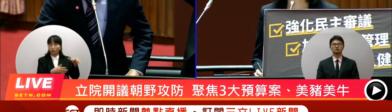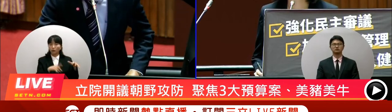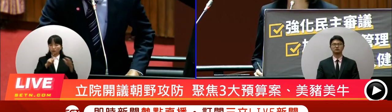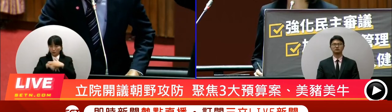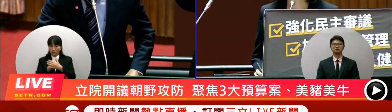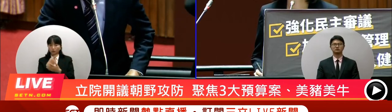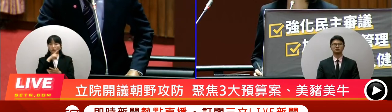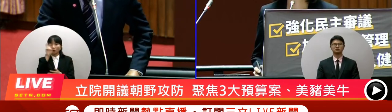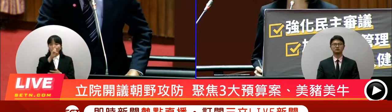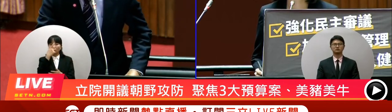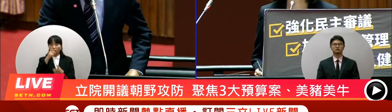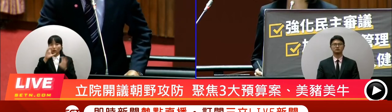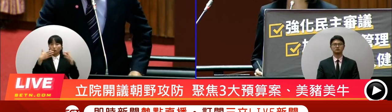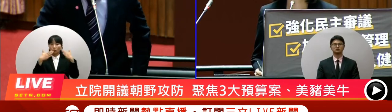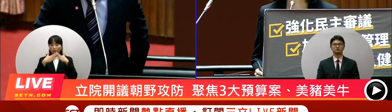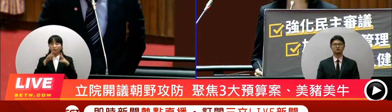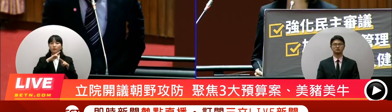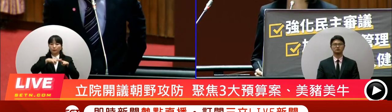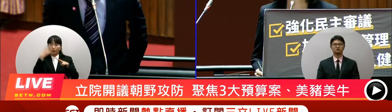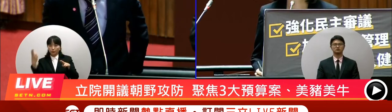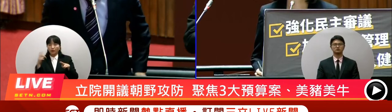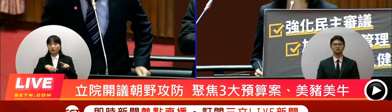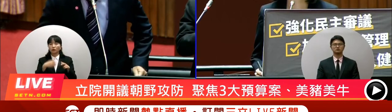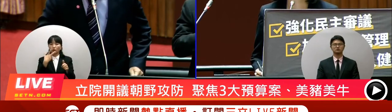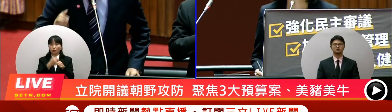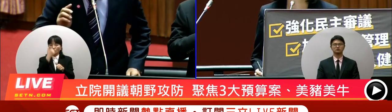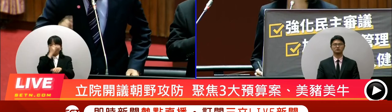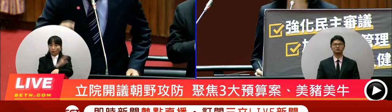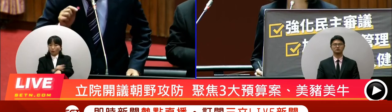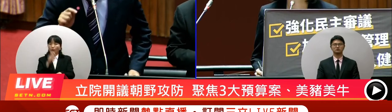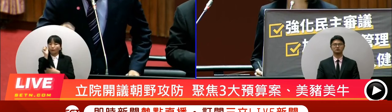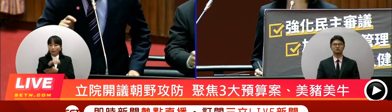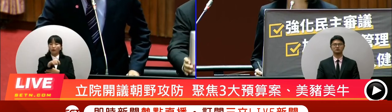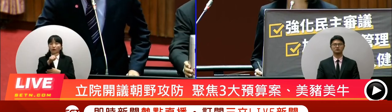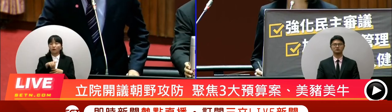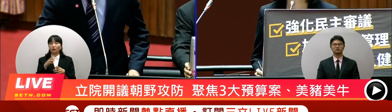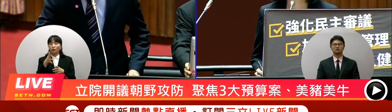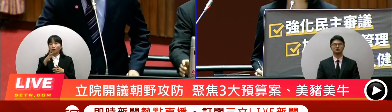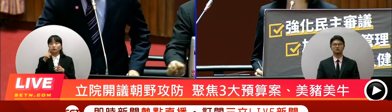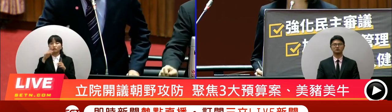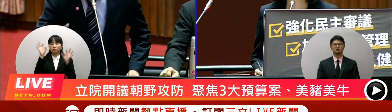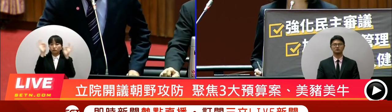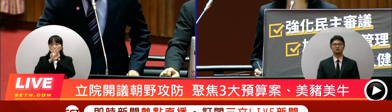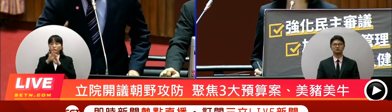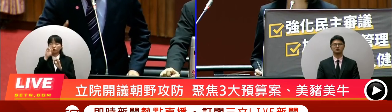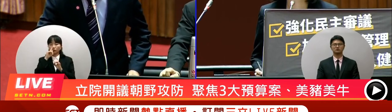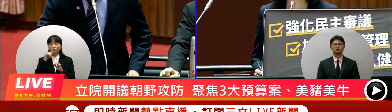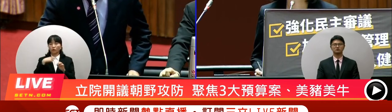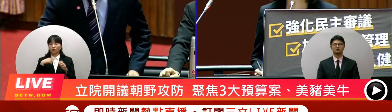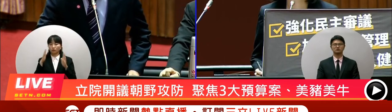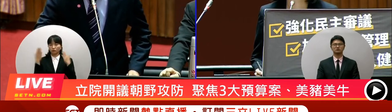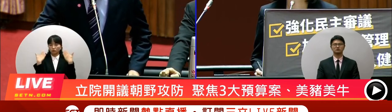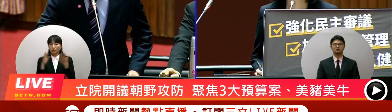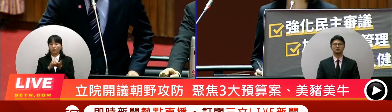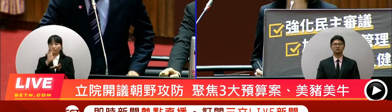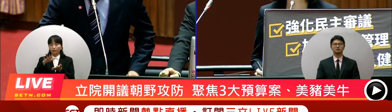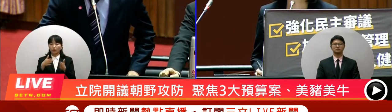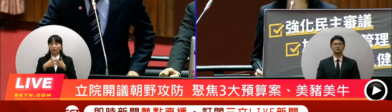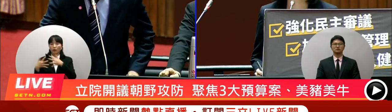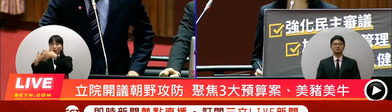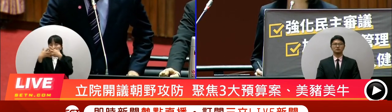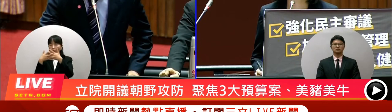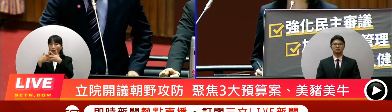有26个国家开放莱克多巴胺的猪肉，为什么我们要看？这个是一个错误的资讯。我这边要再郑重的说明，以美